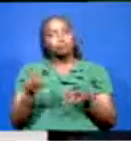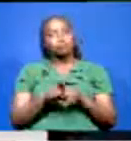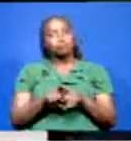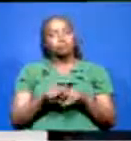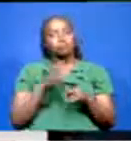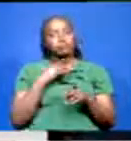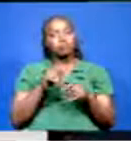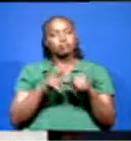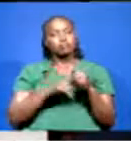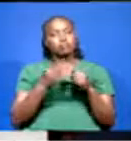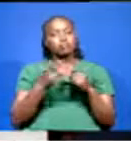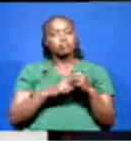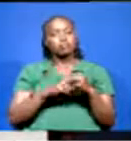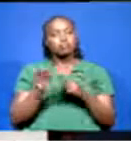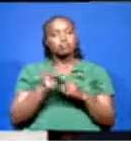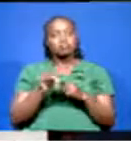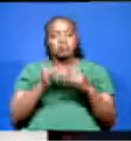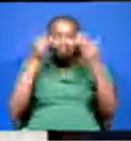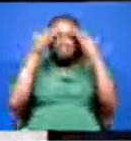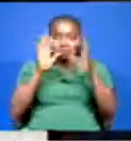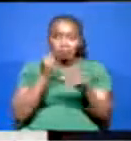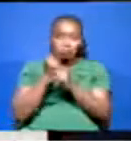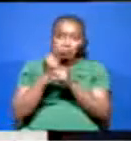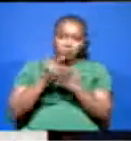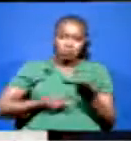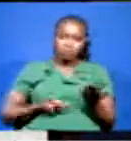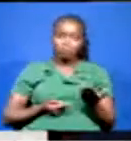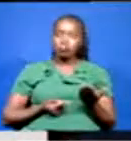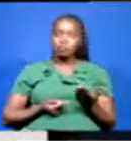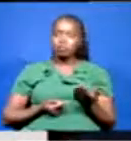million. Atujui ilifanyiwa nini.